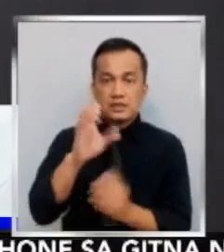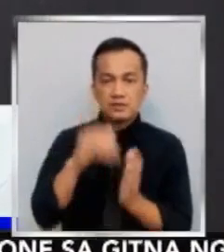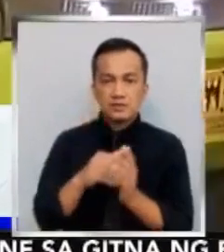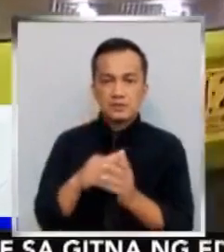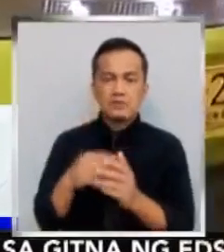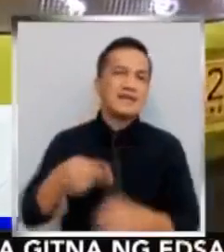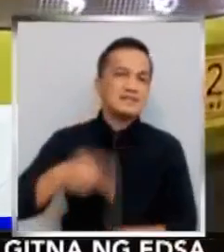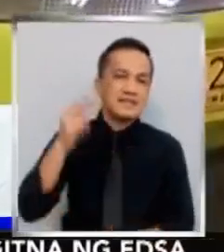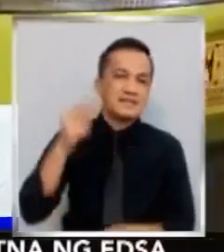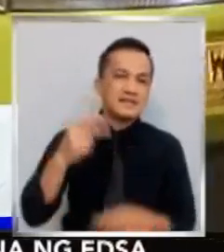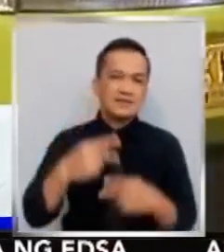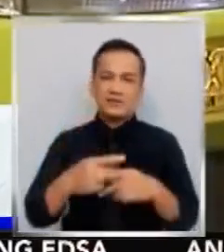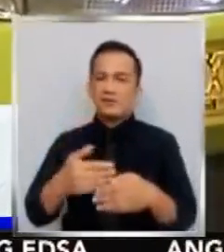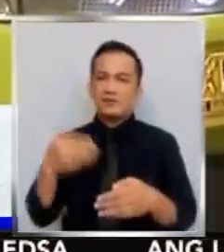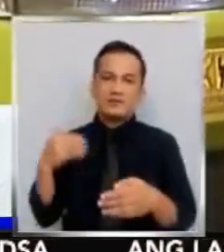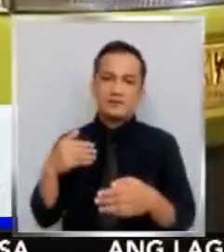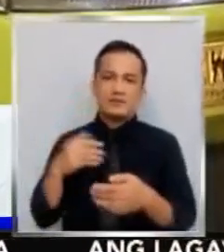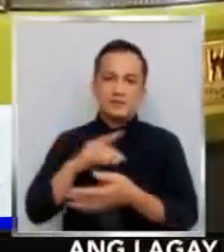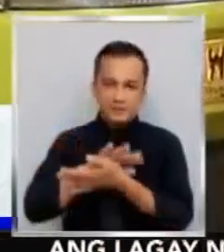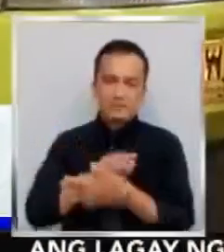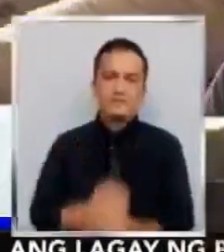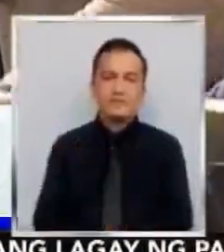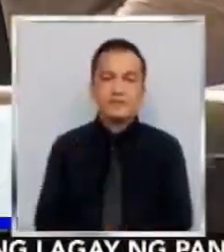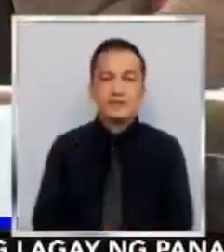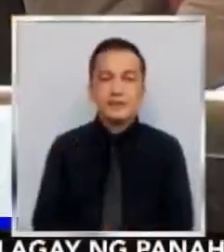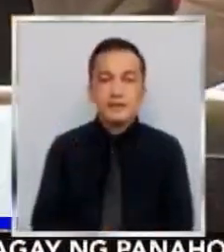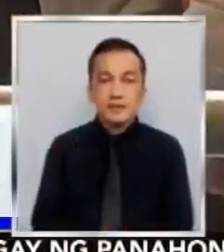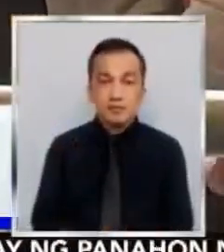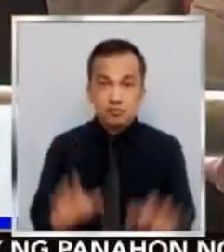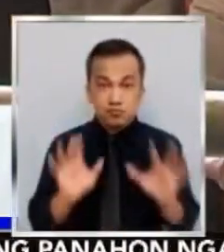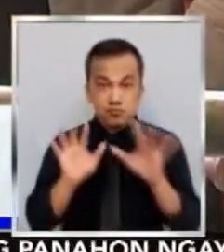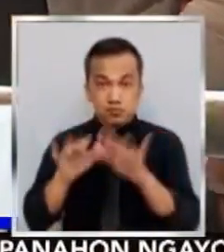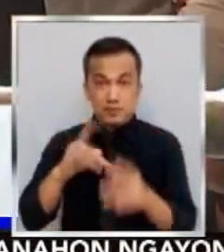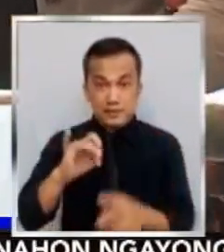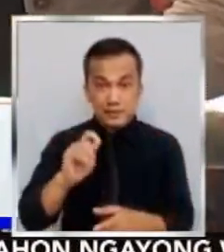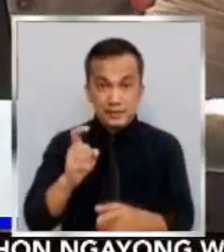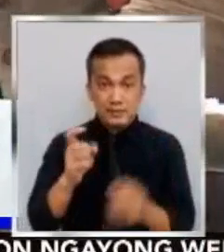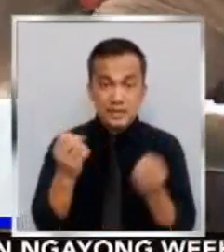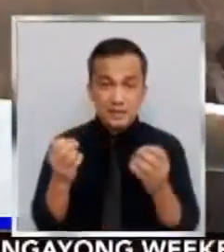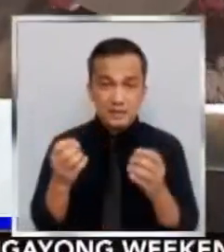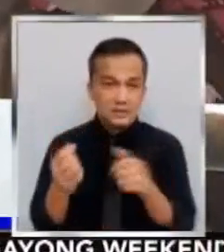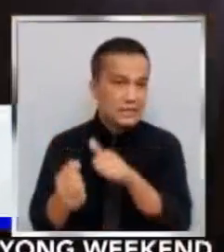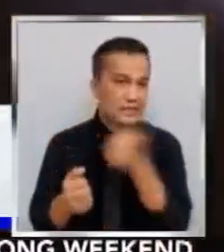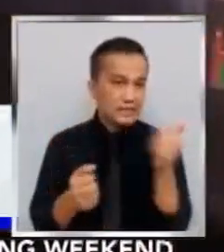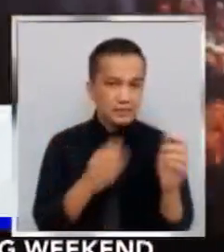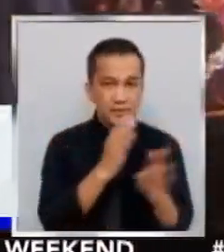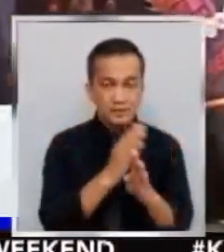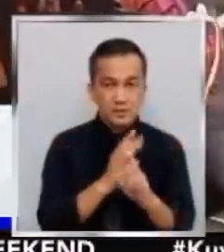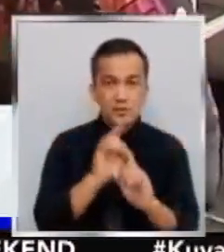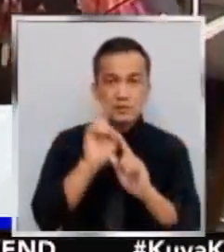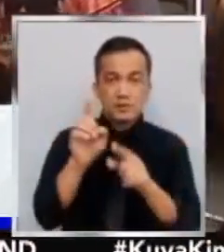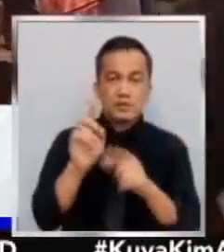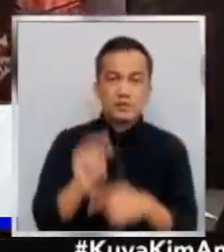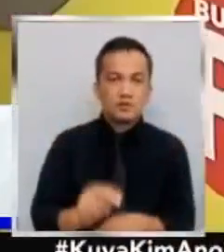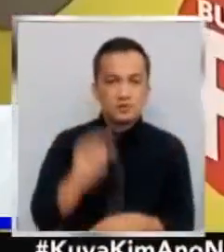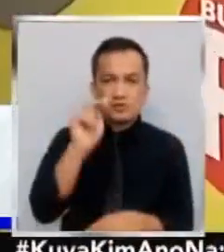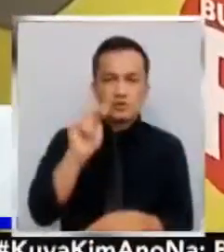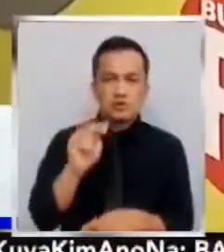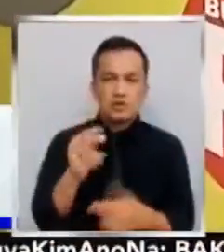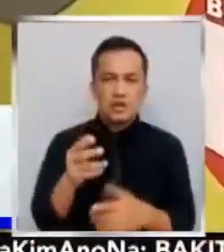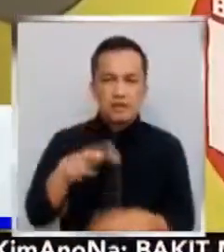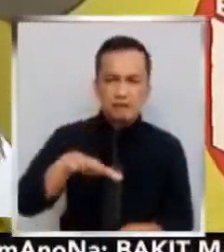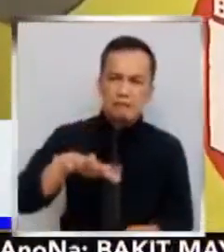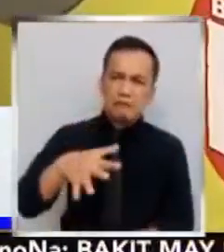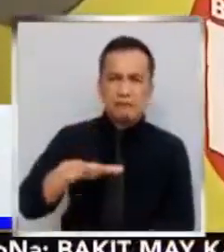levels natin. Kung marami ang dumagsa sa PITX, sa ibang bus terminal na biyaheng panorte, wala pa gaanong tao.